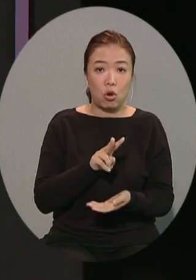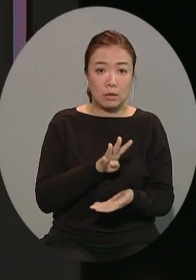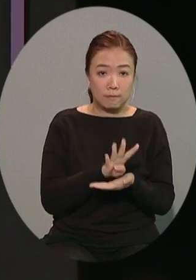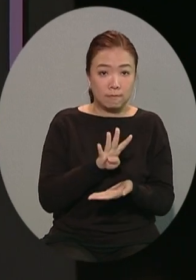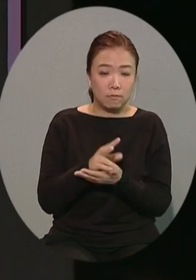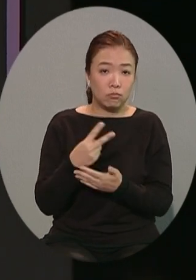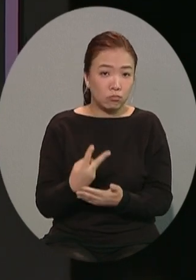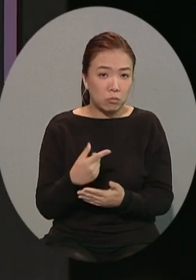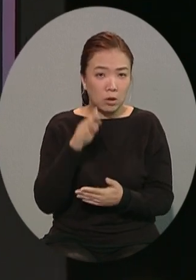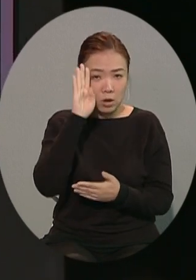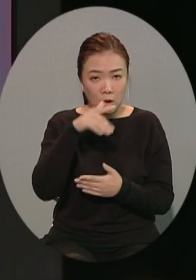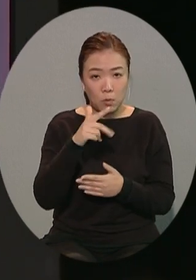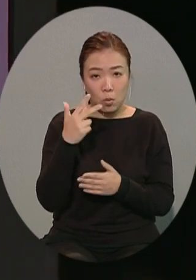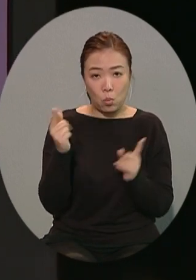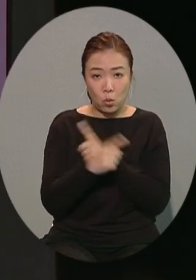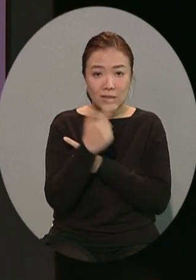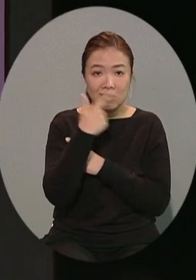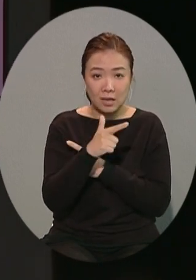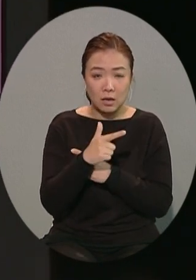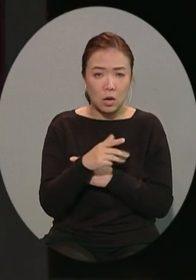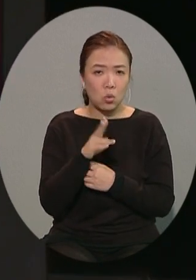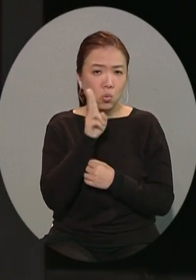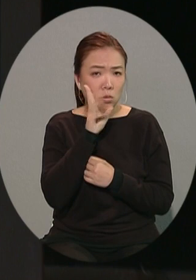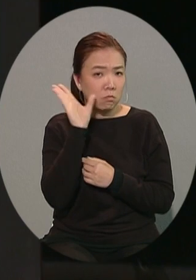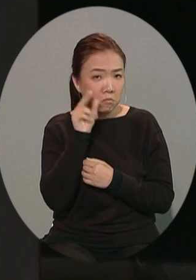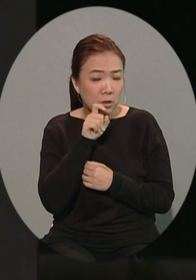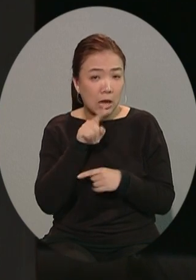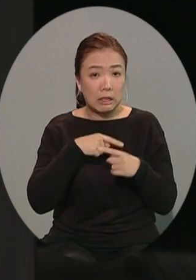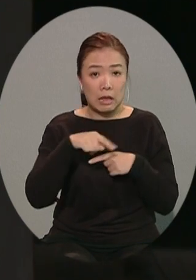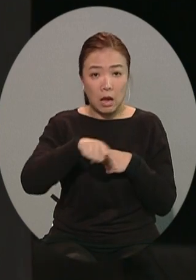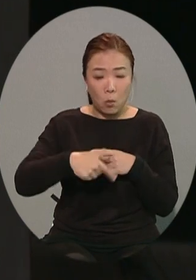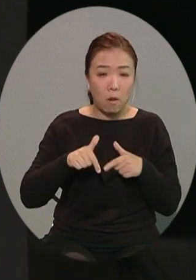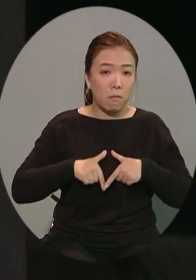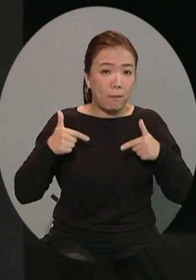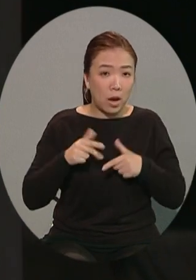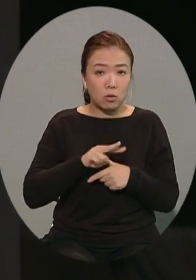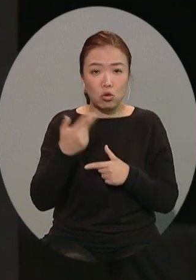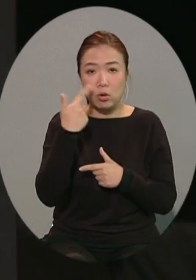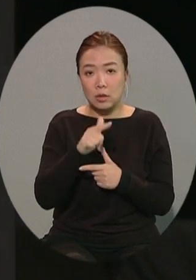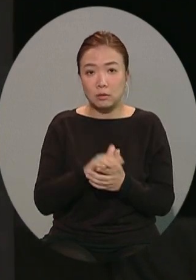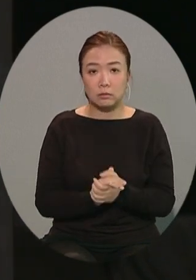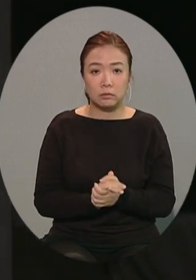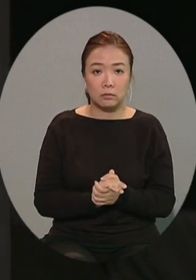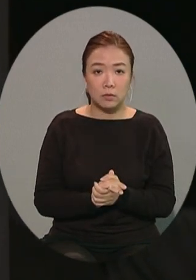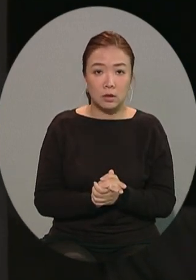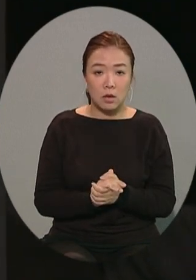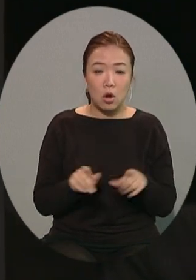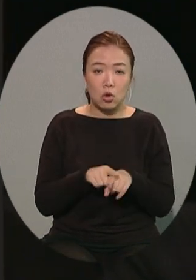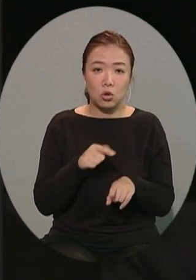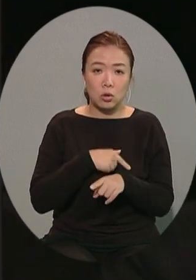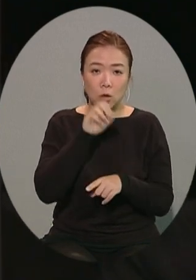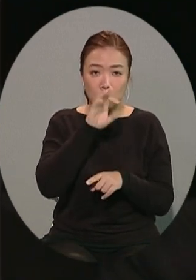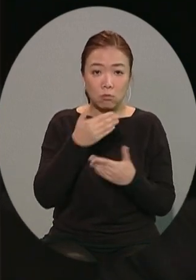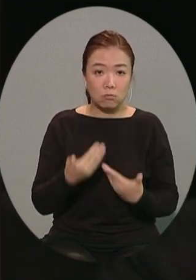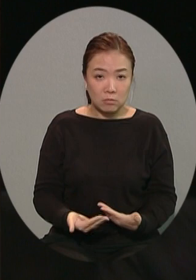经希望出现一个新的气象，居民希望大围选区出现一个敢于革新的人。同时我都想跟大家讲，这个